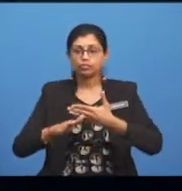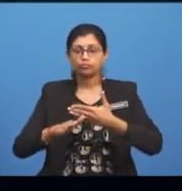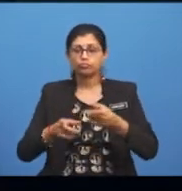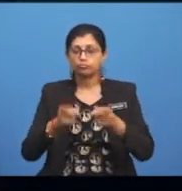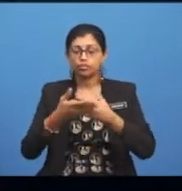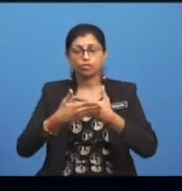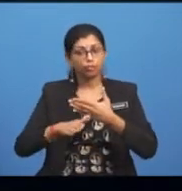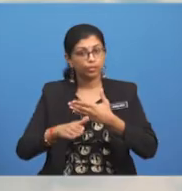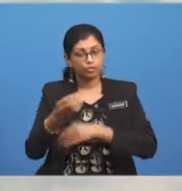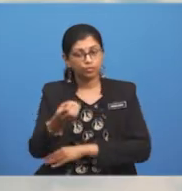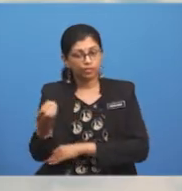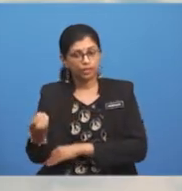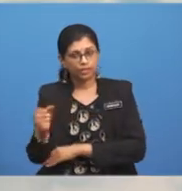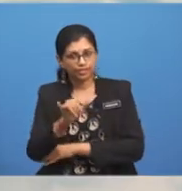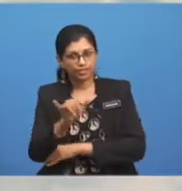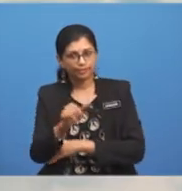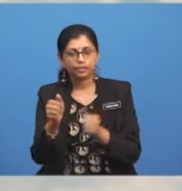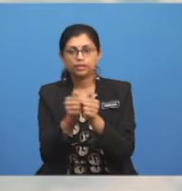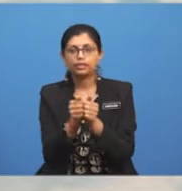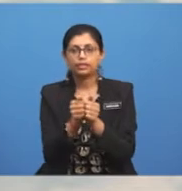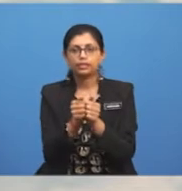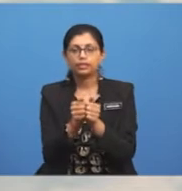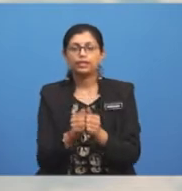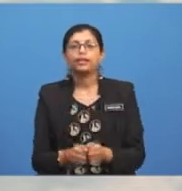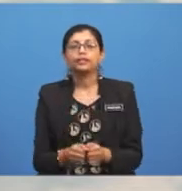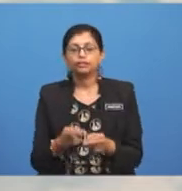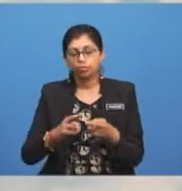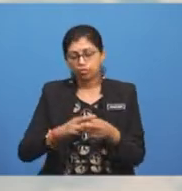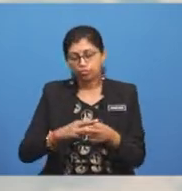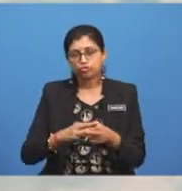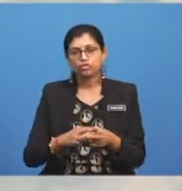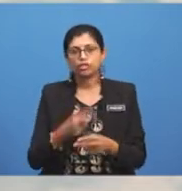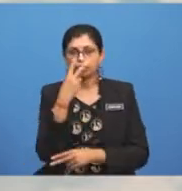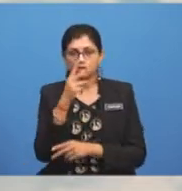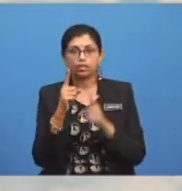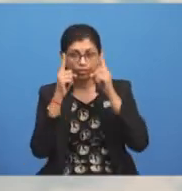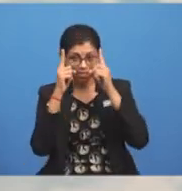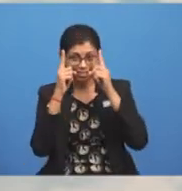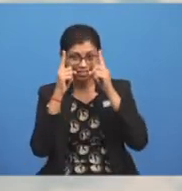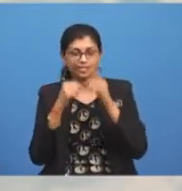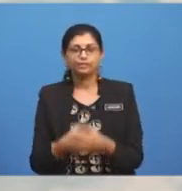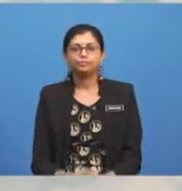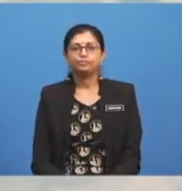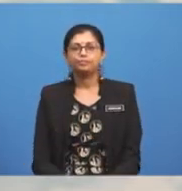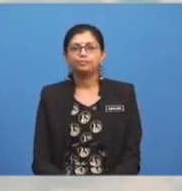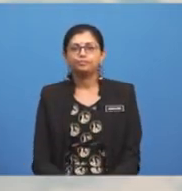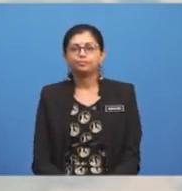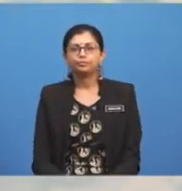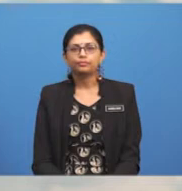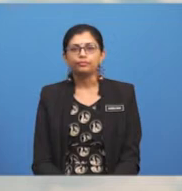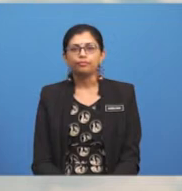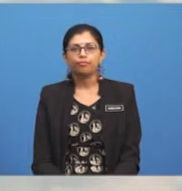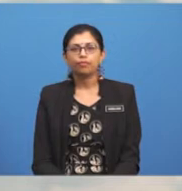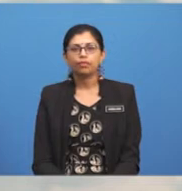objek adalah bersamaan dengan punca kuasa 2 hasil darab G dengan M